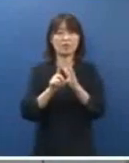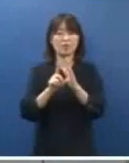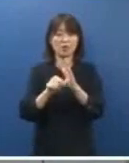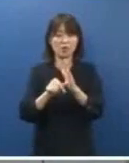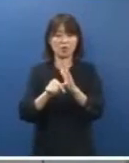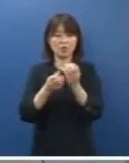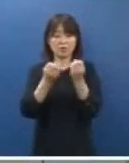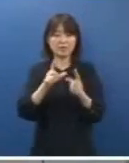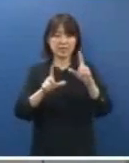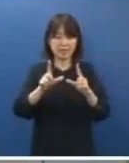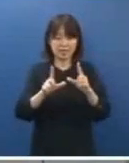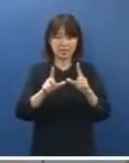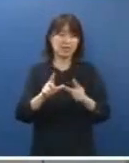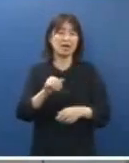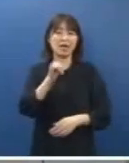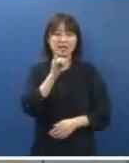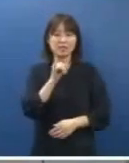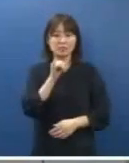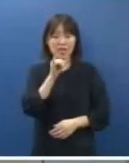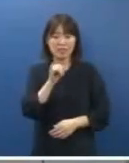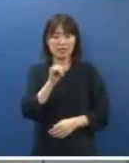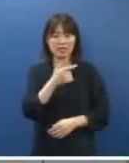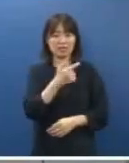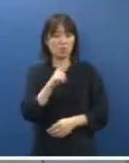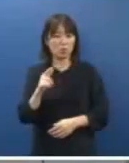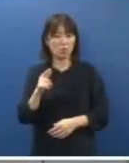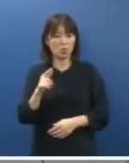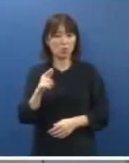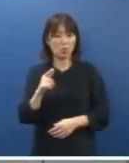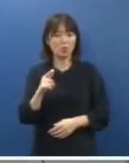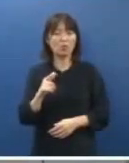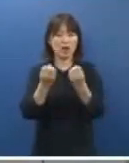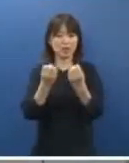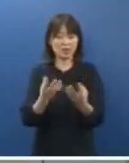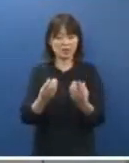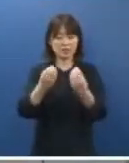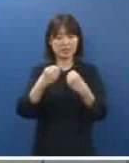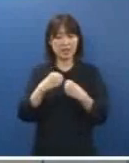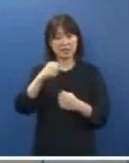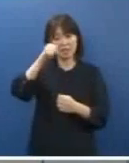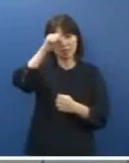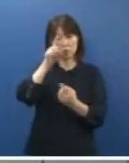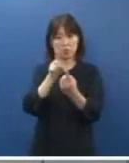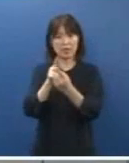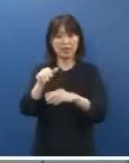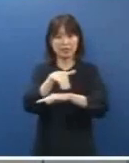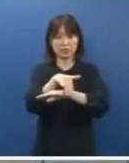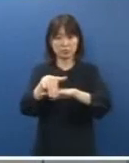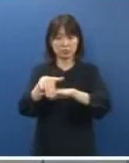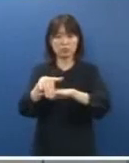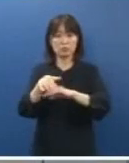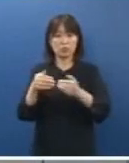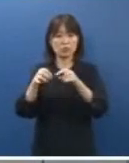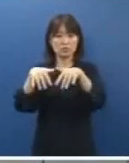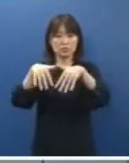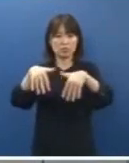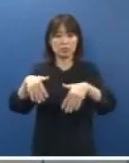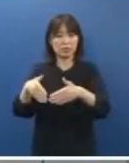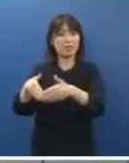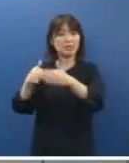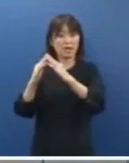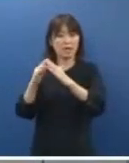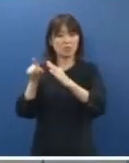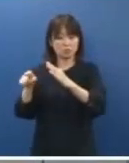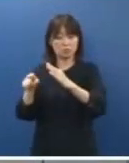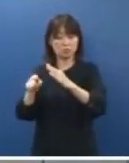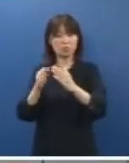新型インフルエンザ等の新しい感染症対策、これをやる推進組織が立ち上がることになり、明日からです